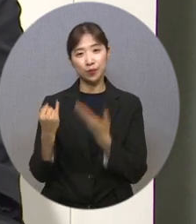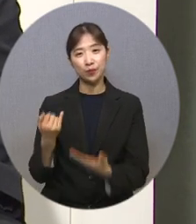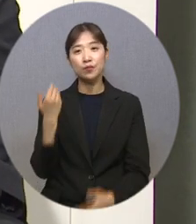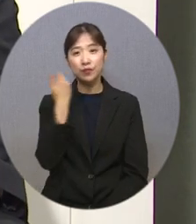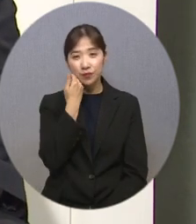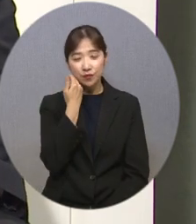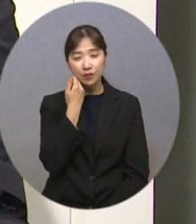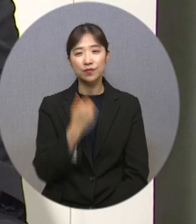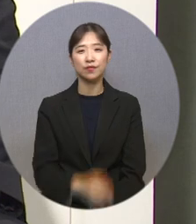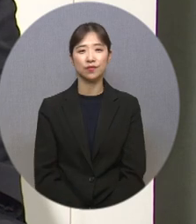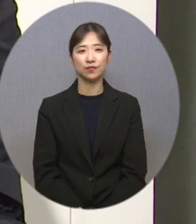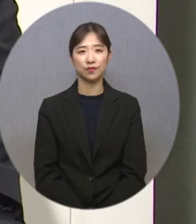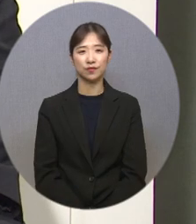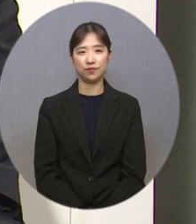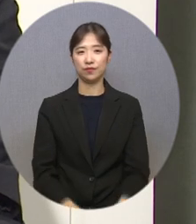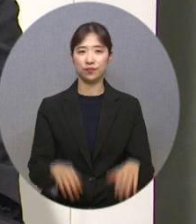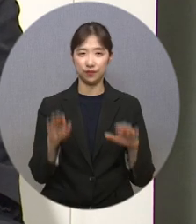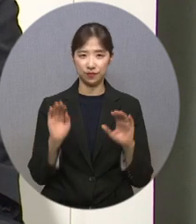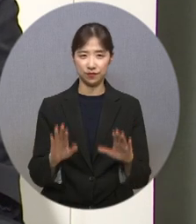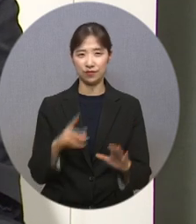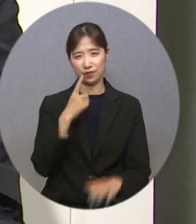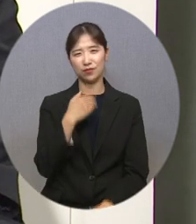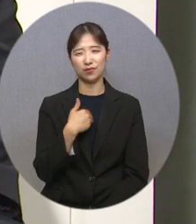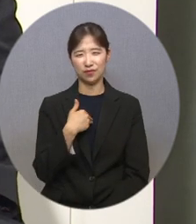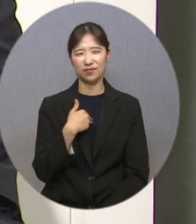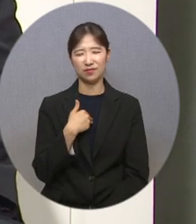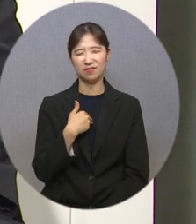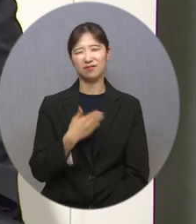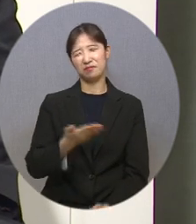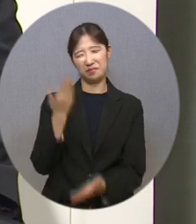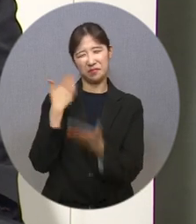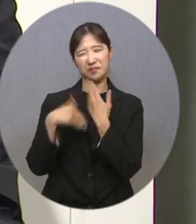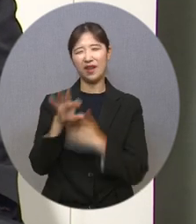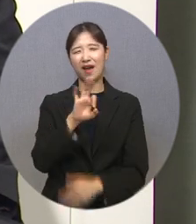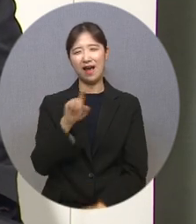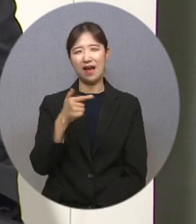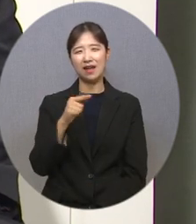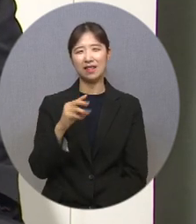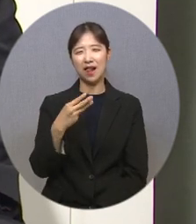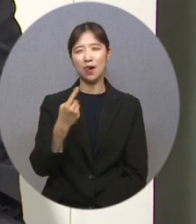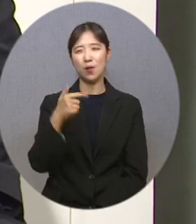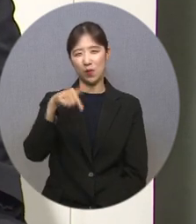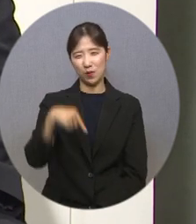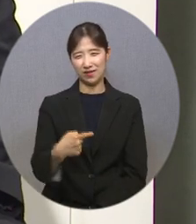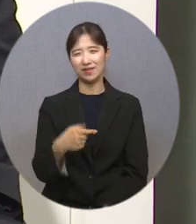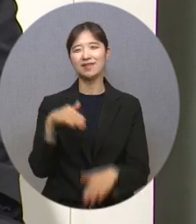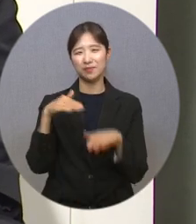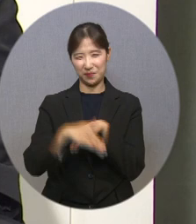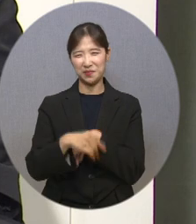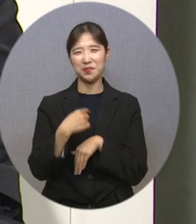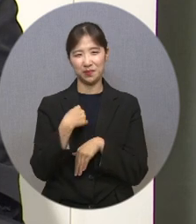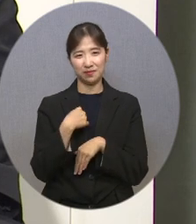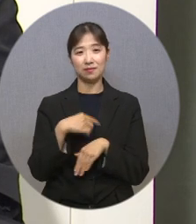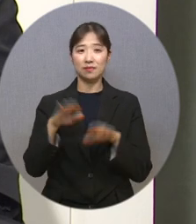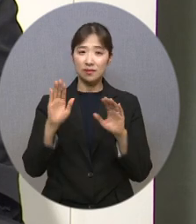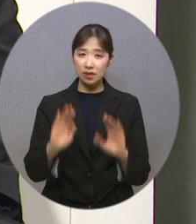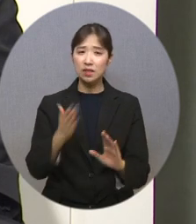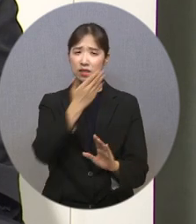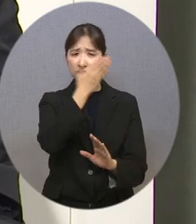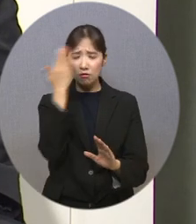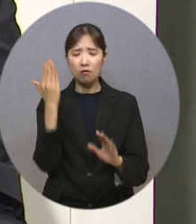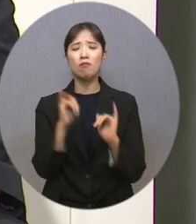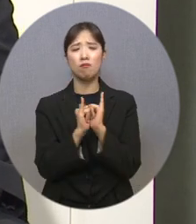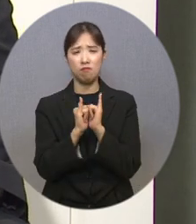분이냐? 지금 저는 뭐 이미 아날로그 시대 사람입니다만은 이 젊은